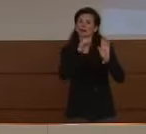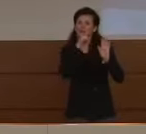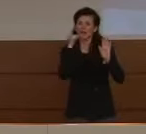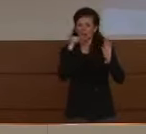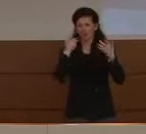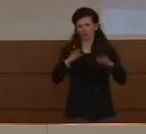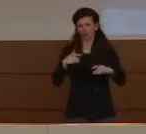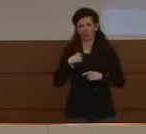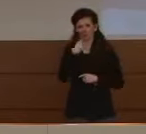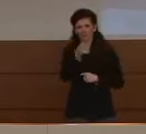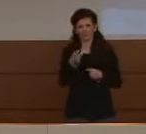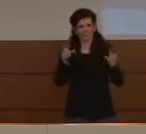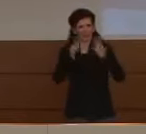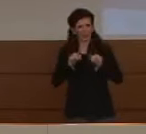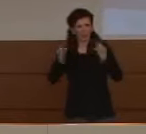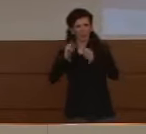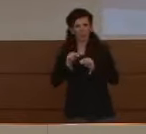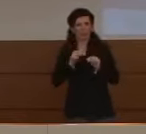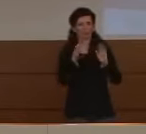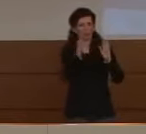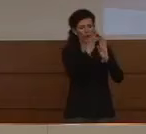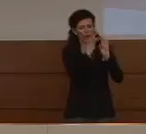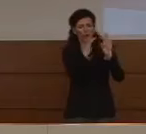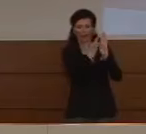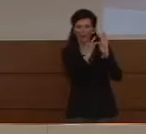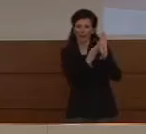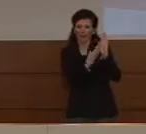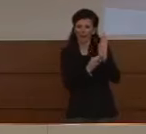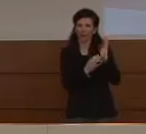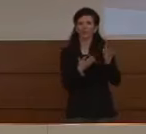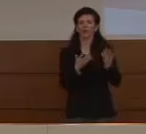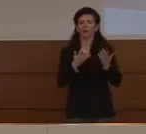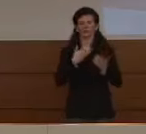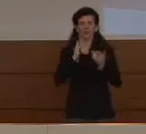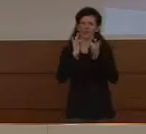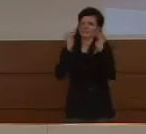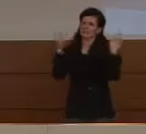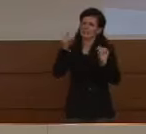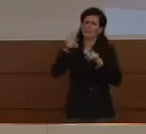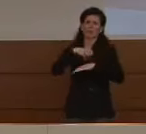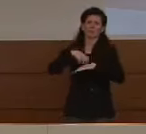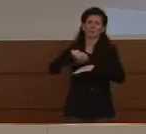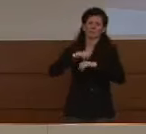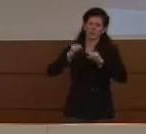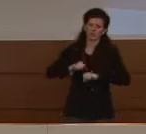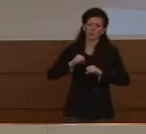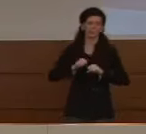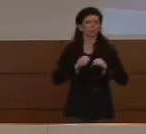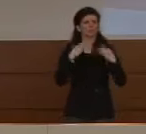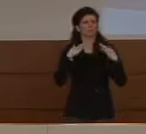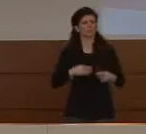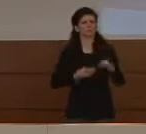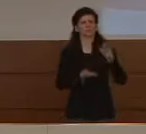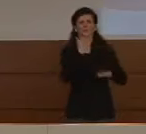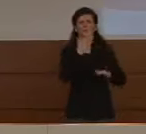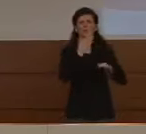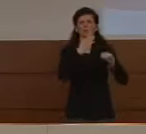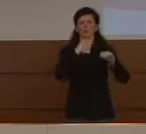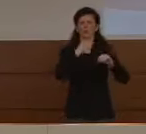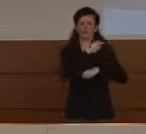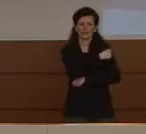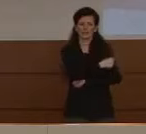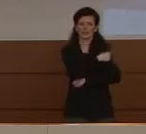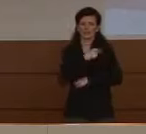tutta una serie di indicazioni che possono essere trovate sui diversi siti dal ministero lo saluta l'istituto sulla sanità esistono dei numeri da